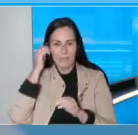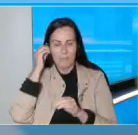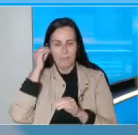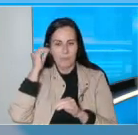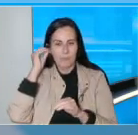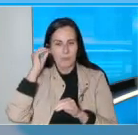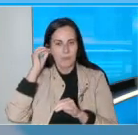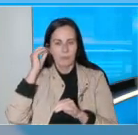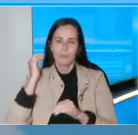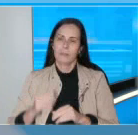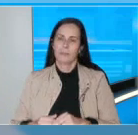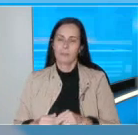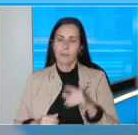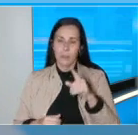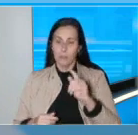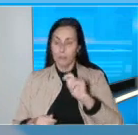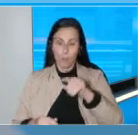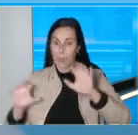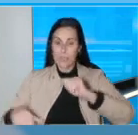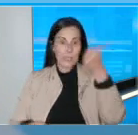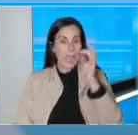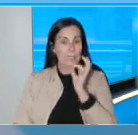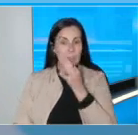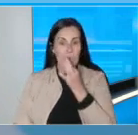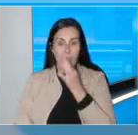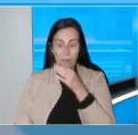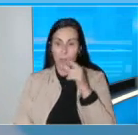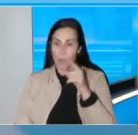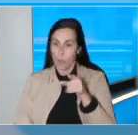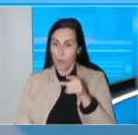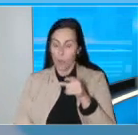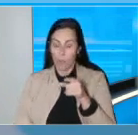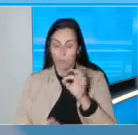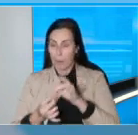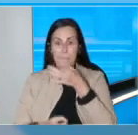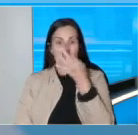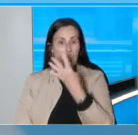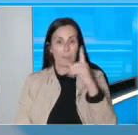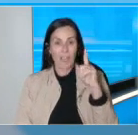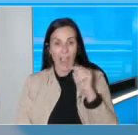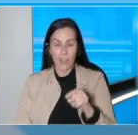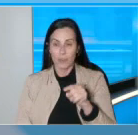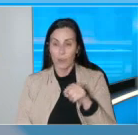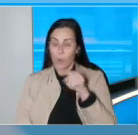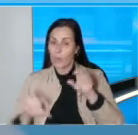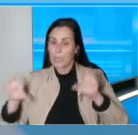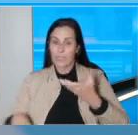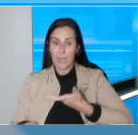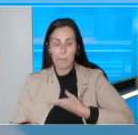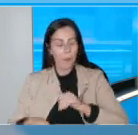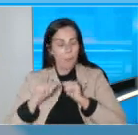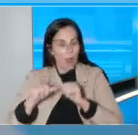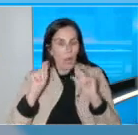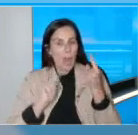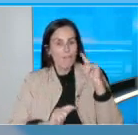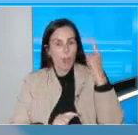טלוויזיה, והוא הופך להיות לא רק הנשיא הצעיר ביותר באוקראינה, הוא מושבע בגיל 41, גם לנשיא שזכה לאחוזי התמיכה